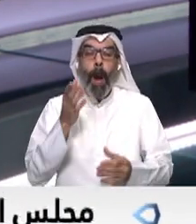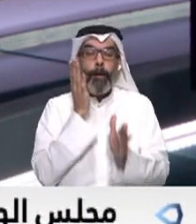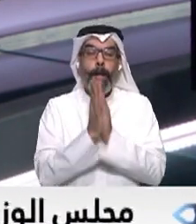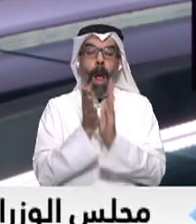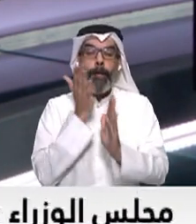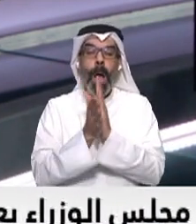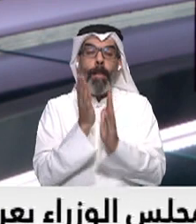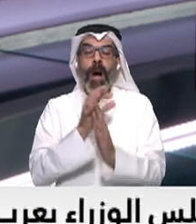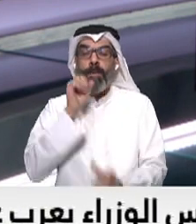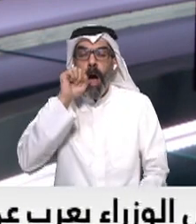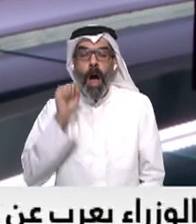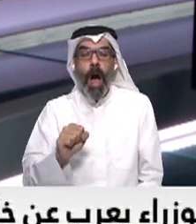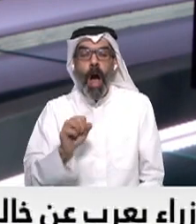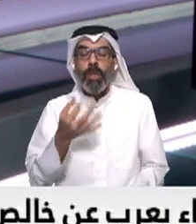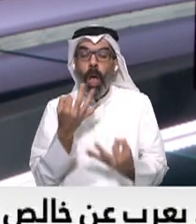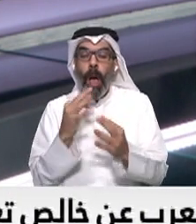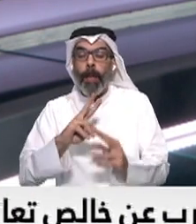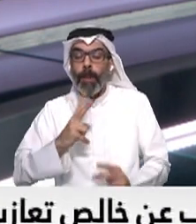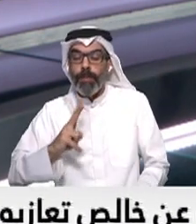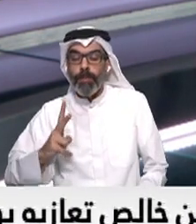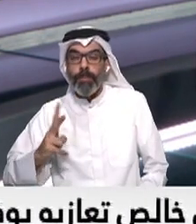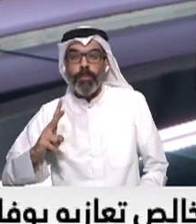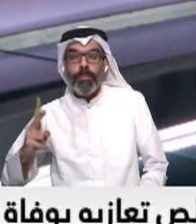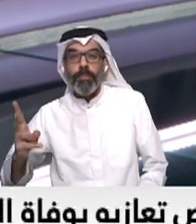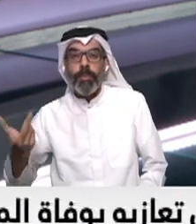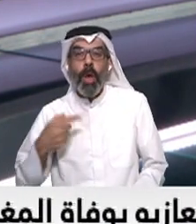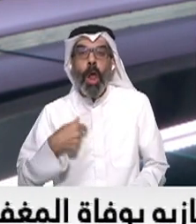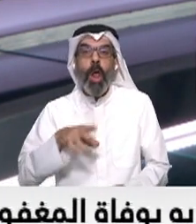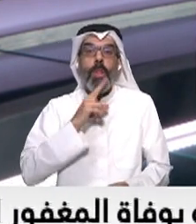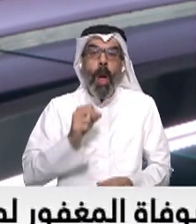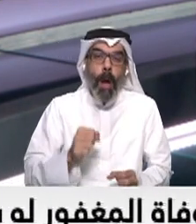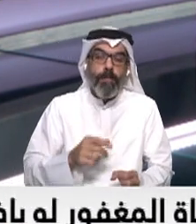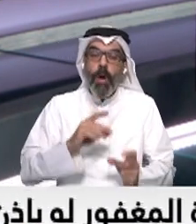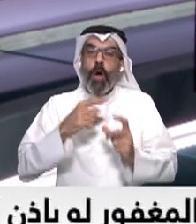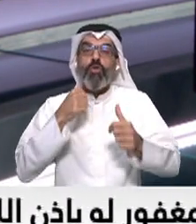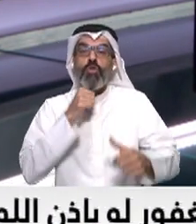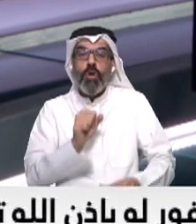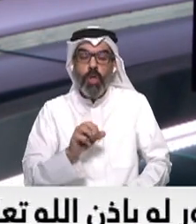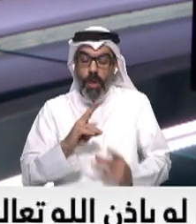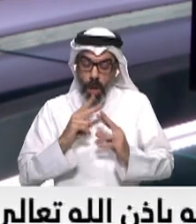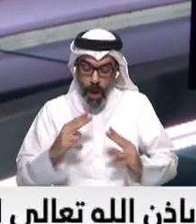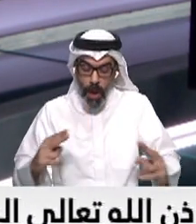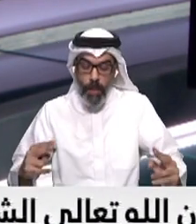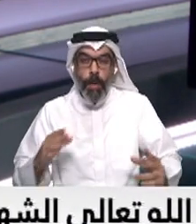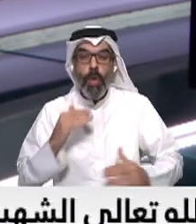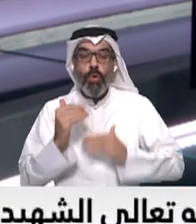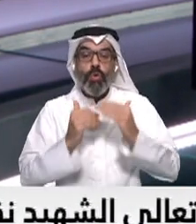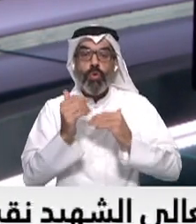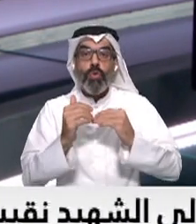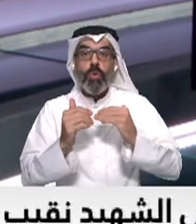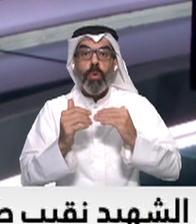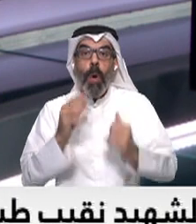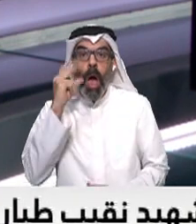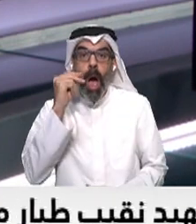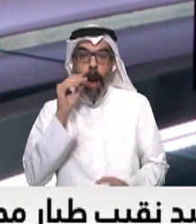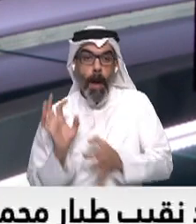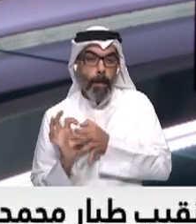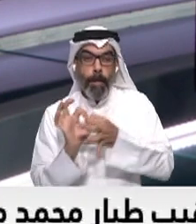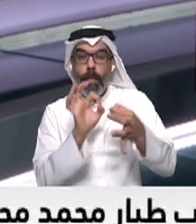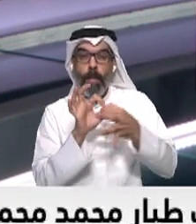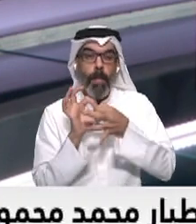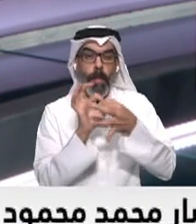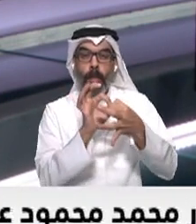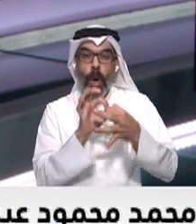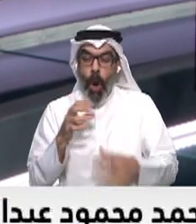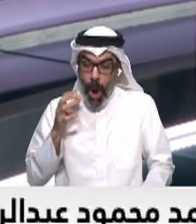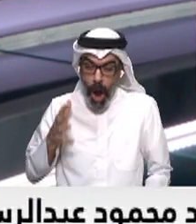الطاقة وخاصة الطاقة النظيفة والمتجددة بما يساهم في تطوير التعاون لتحقيق أمن الطاقة